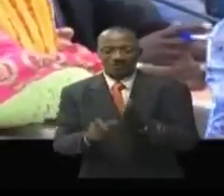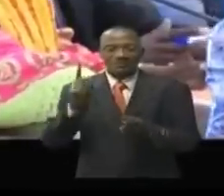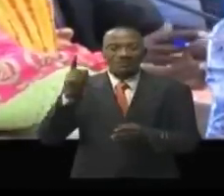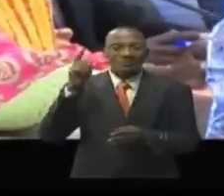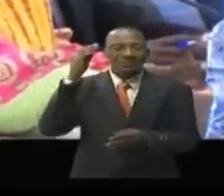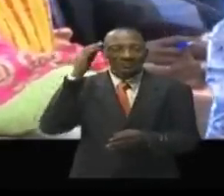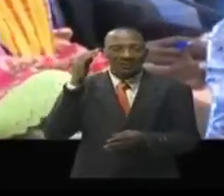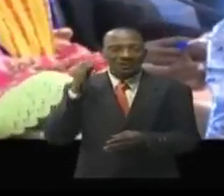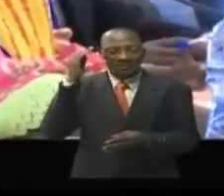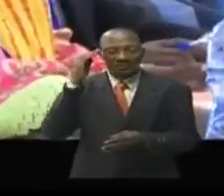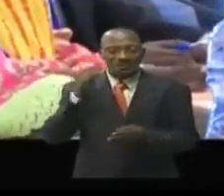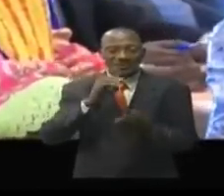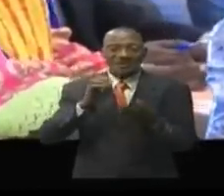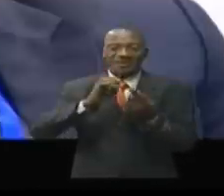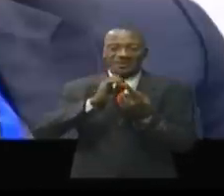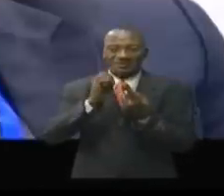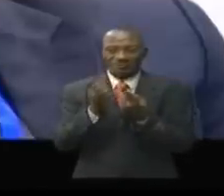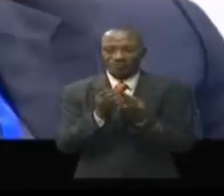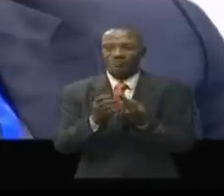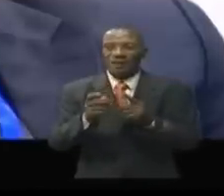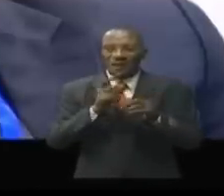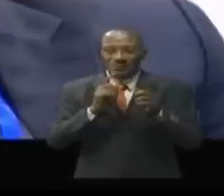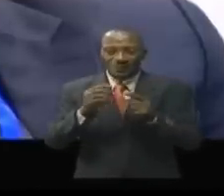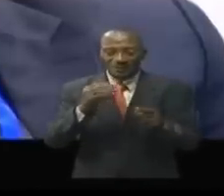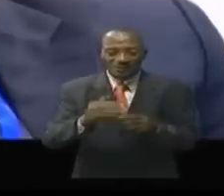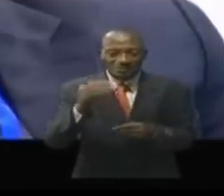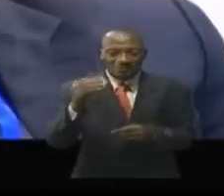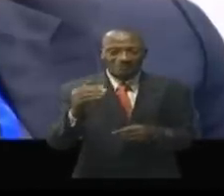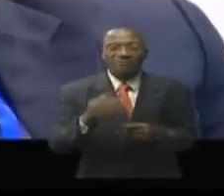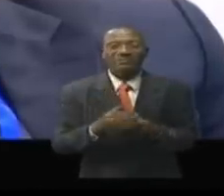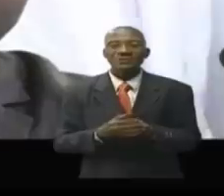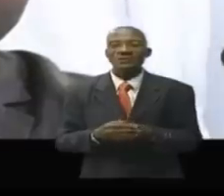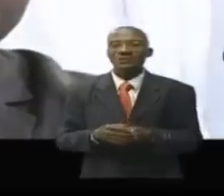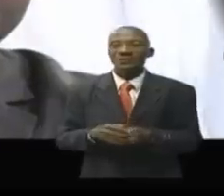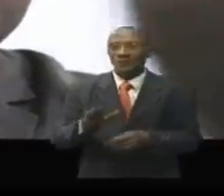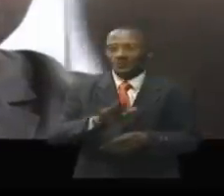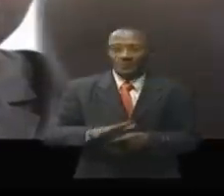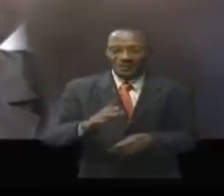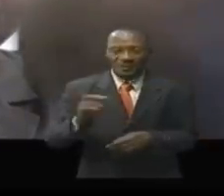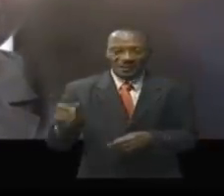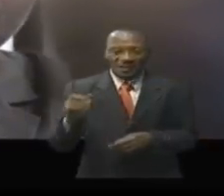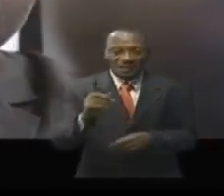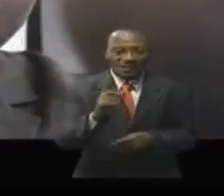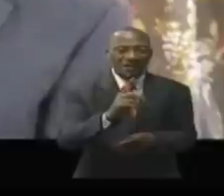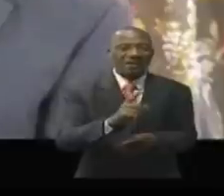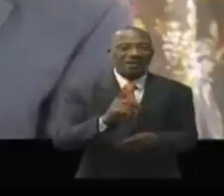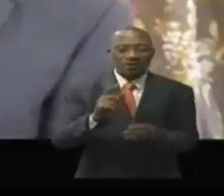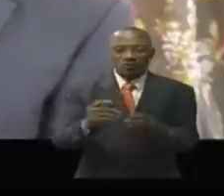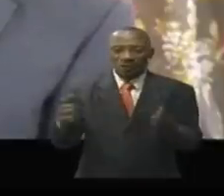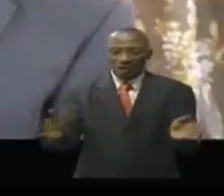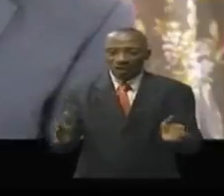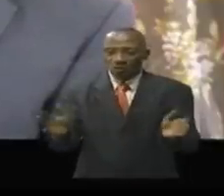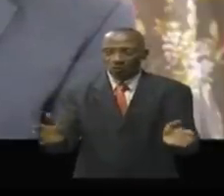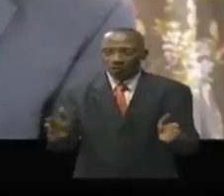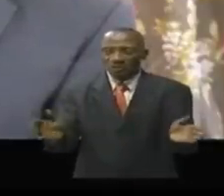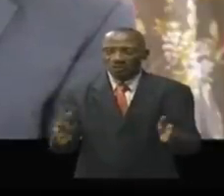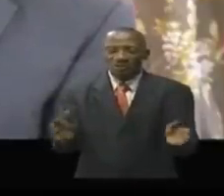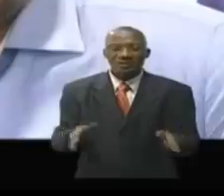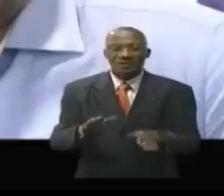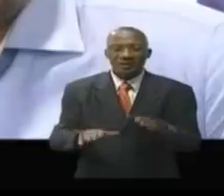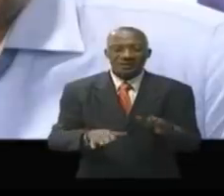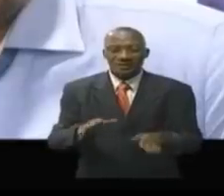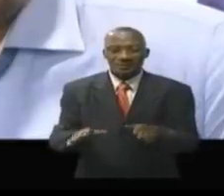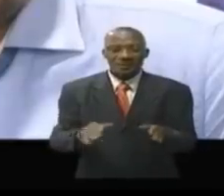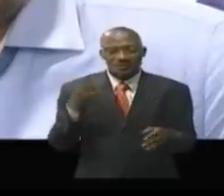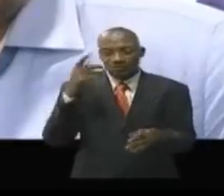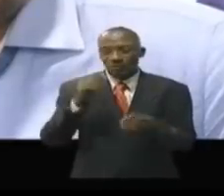de l'Environnement et Développement Durable. Ainsi, chaque pays a l'obligation d'encadrer la démarche des responsabilités sociales